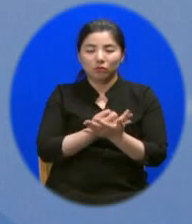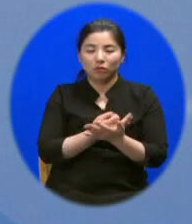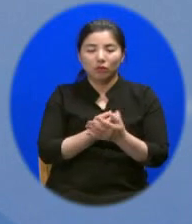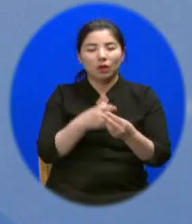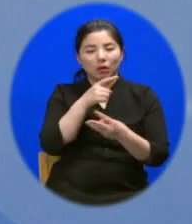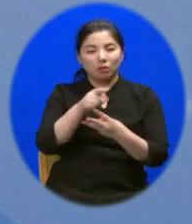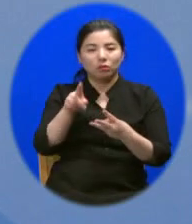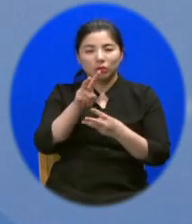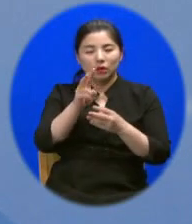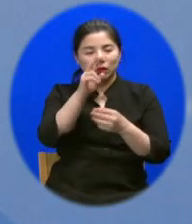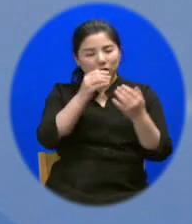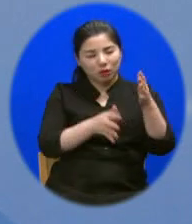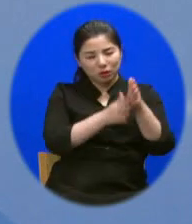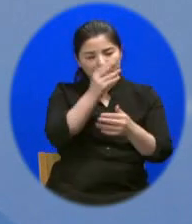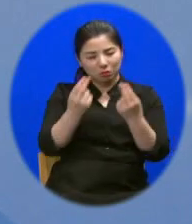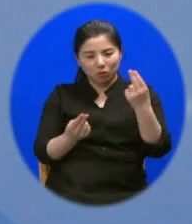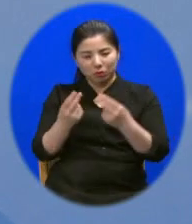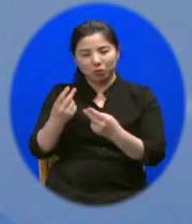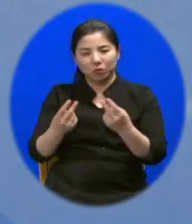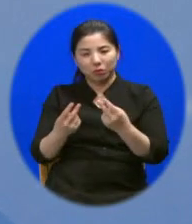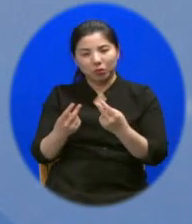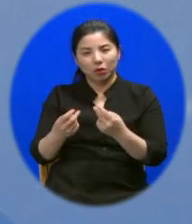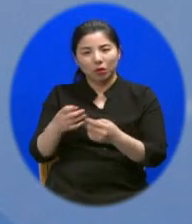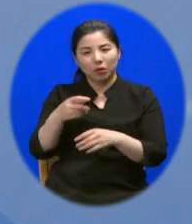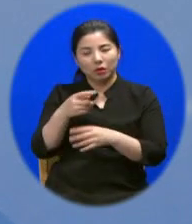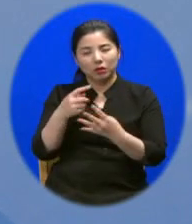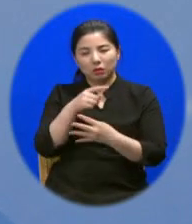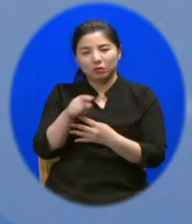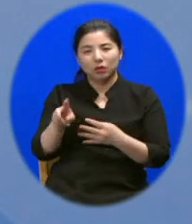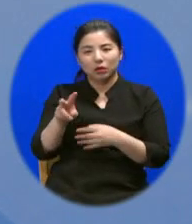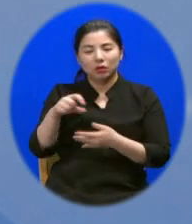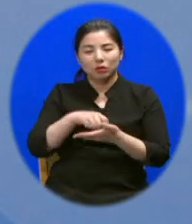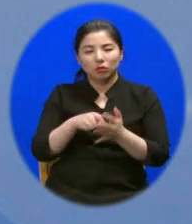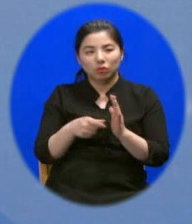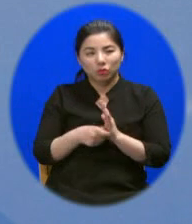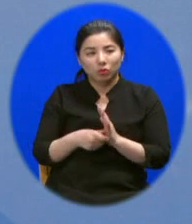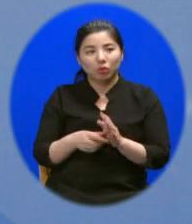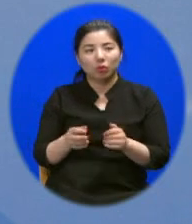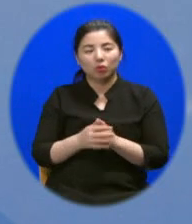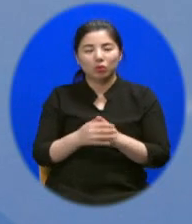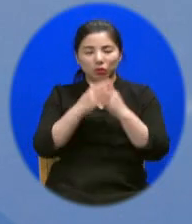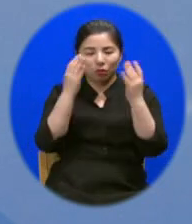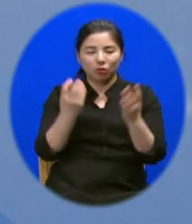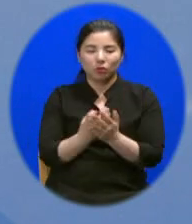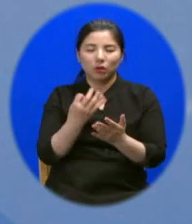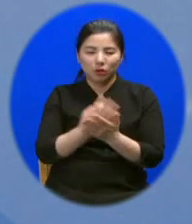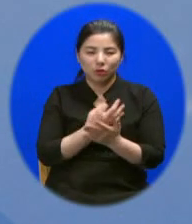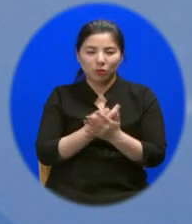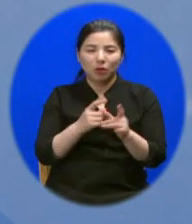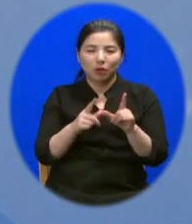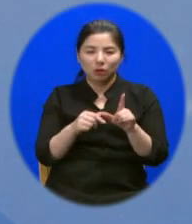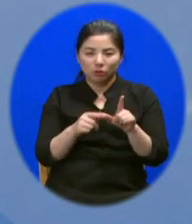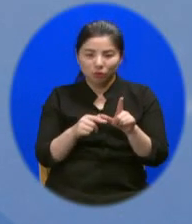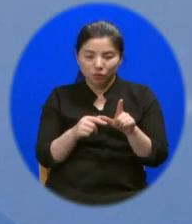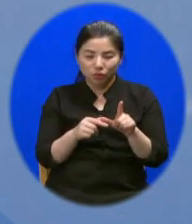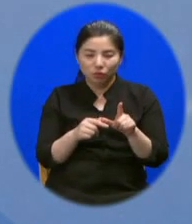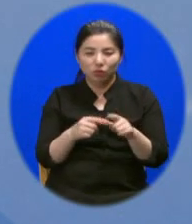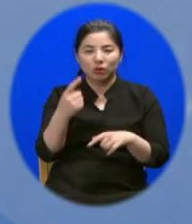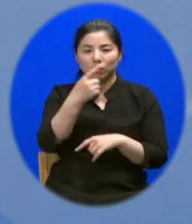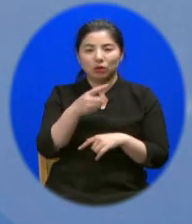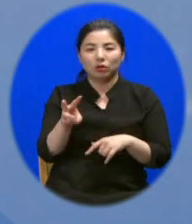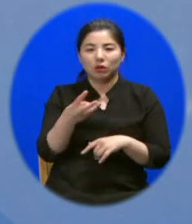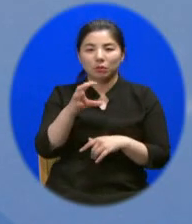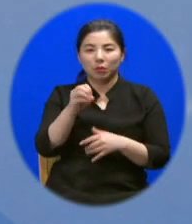4천 200만원 정도 그 중에 또 운동가의 수입 중에 전체 수입의 극히 일부인 천